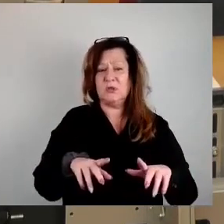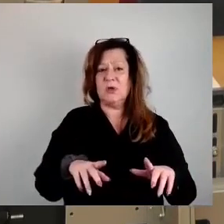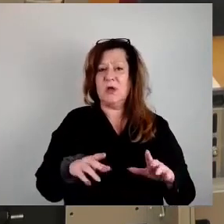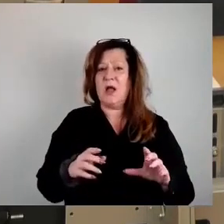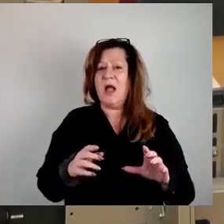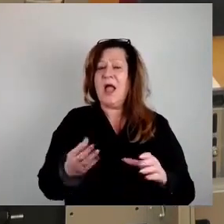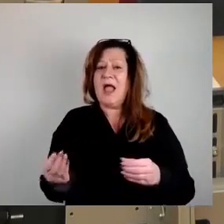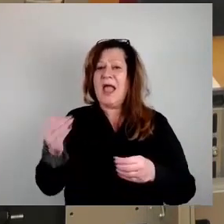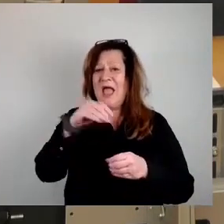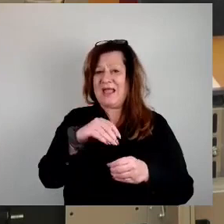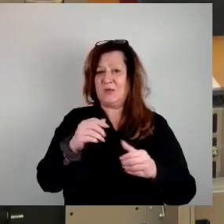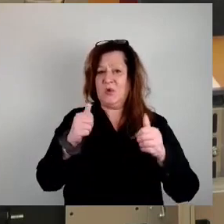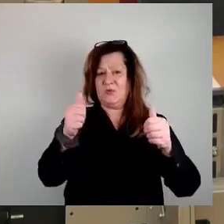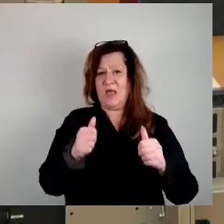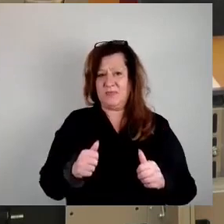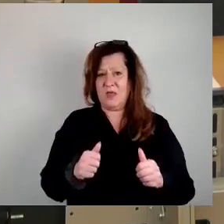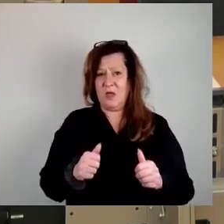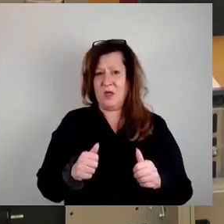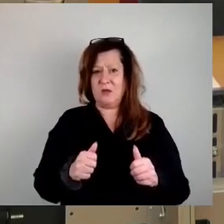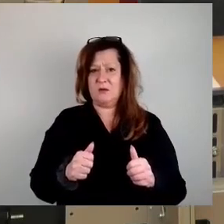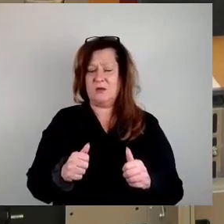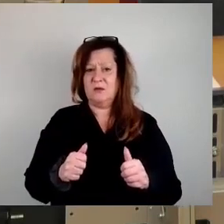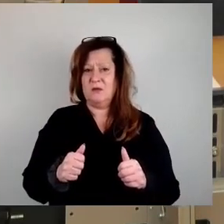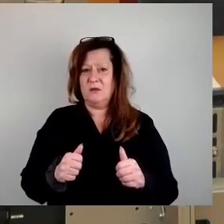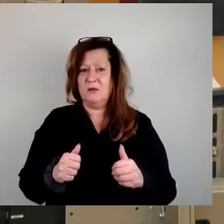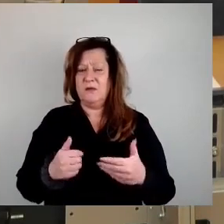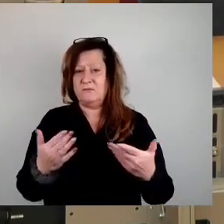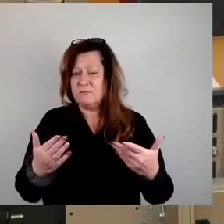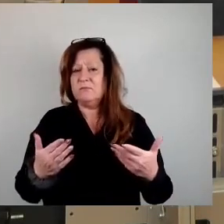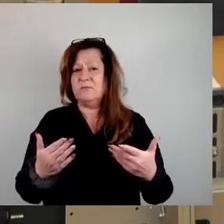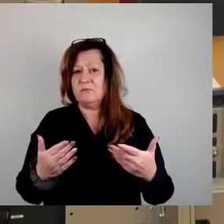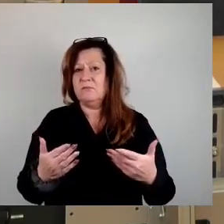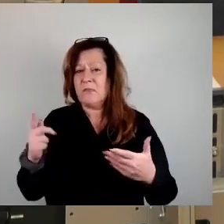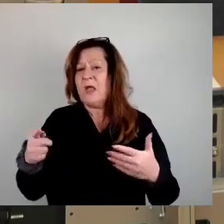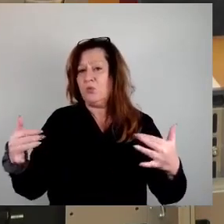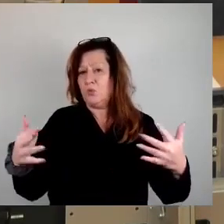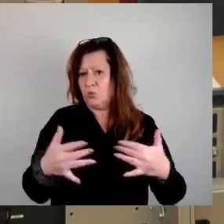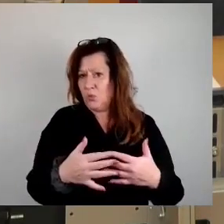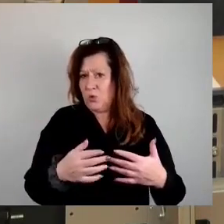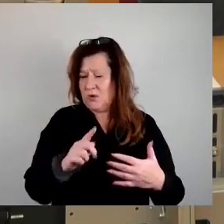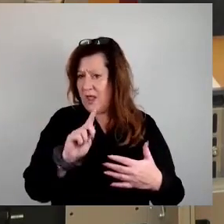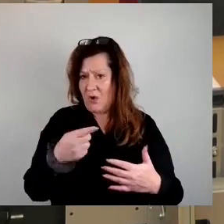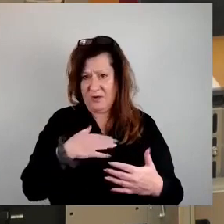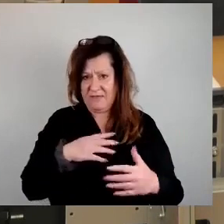Ergänzungsantrag, der ja, sage ich mal, ein schönes Second Life bei den Grünen bekommen hat,